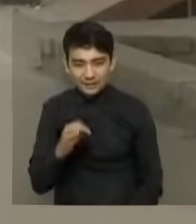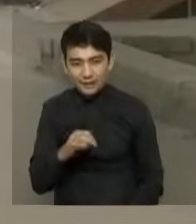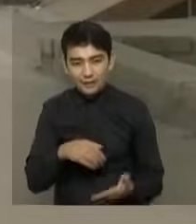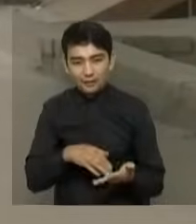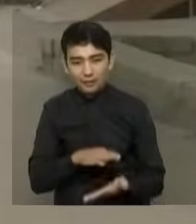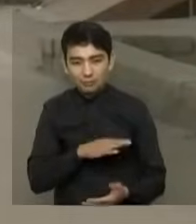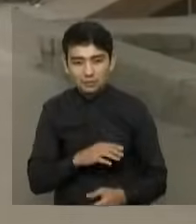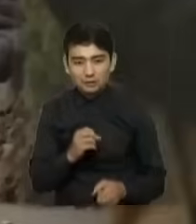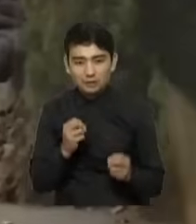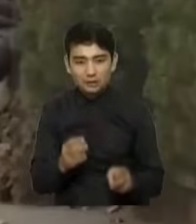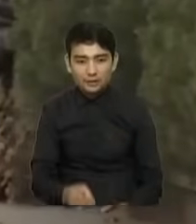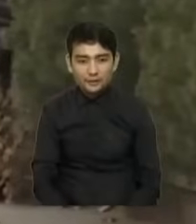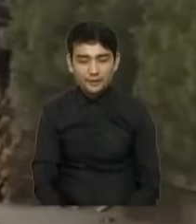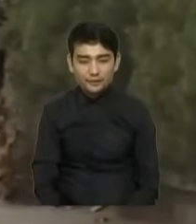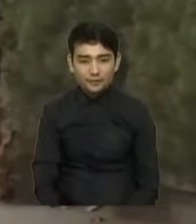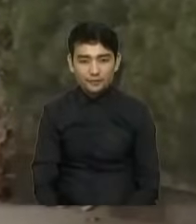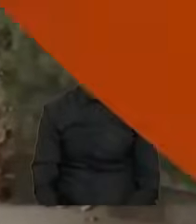отклонили.